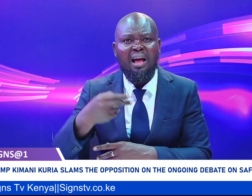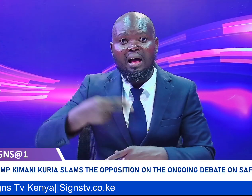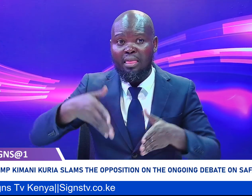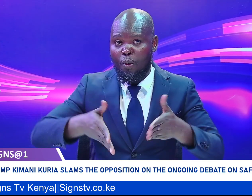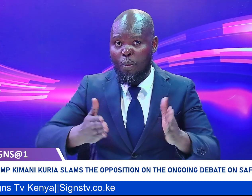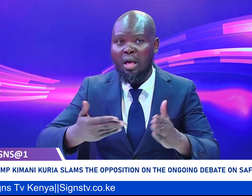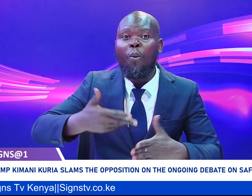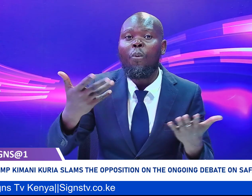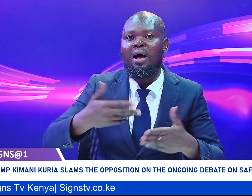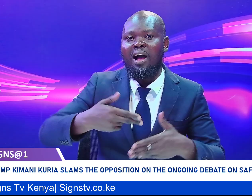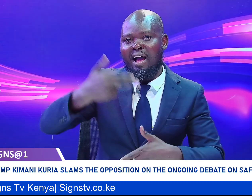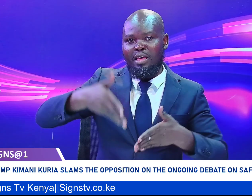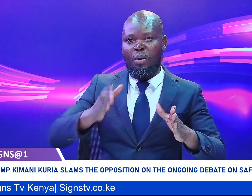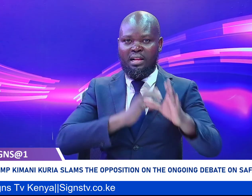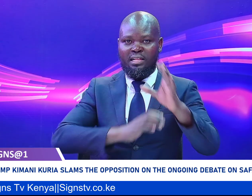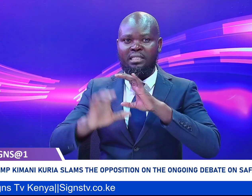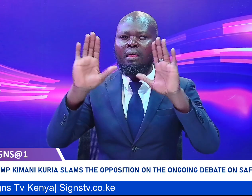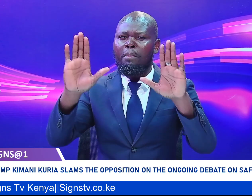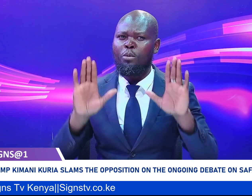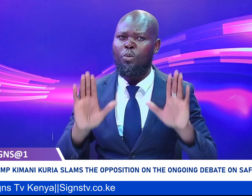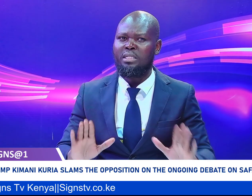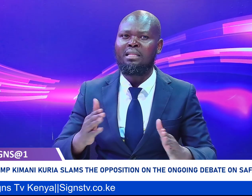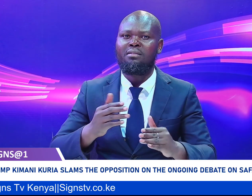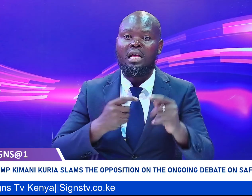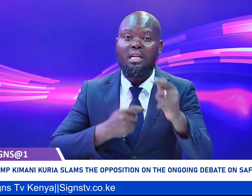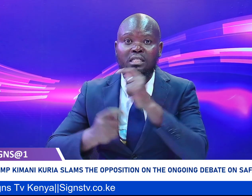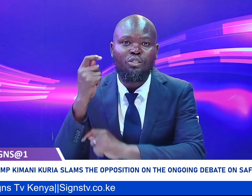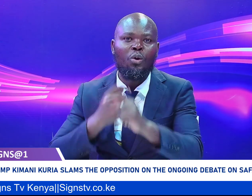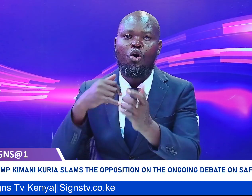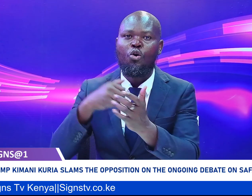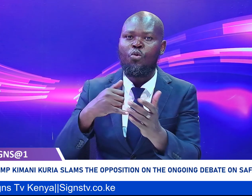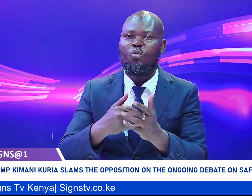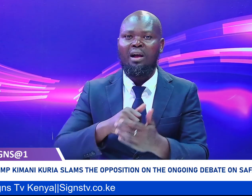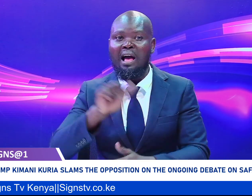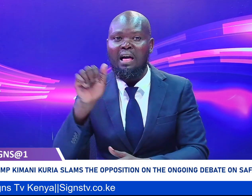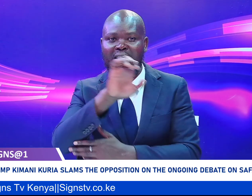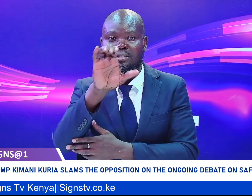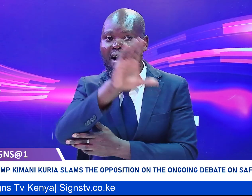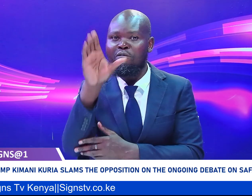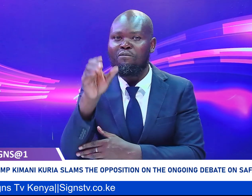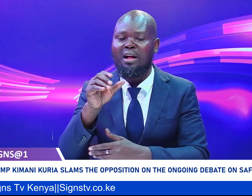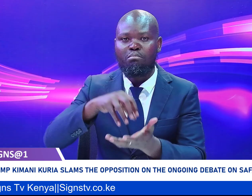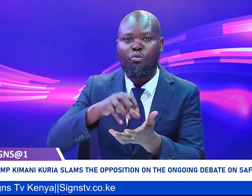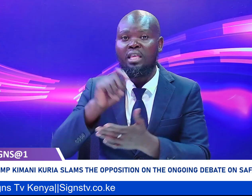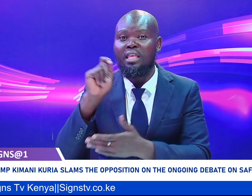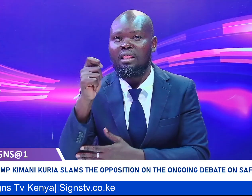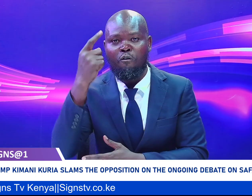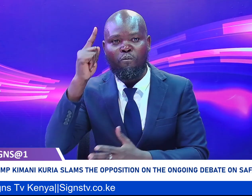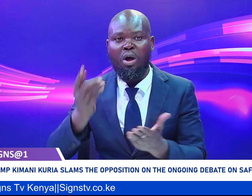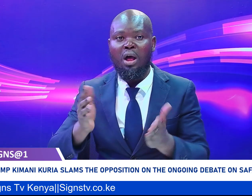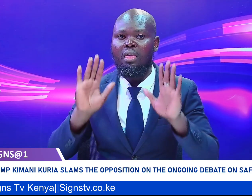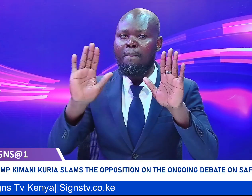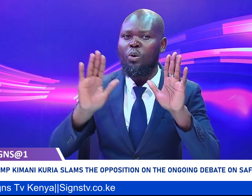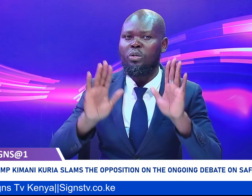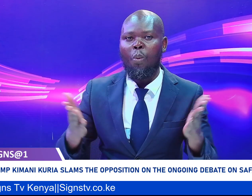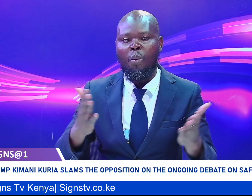He highlighted the highway critical importance for enhancing trade and commerce among East African